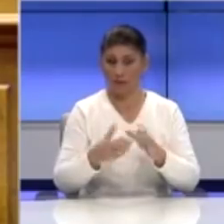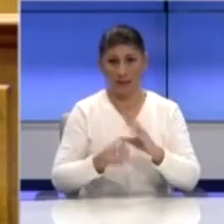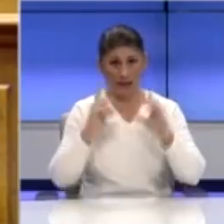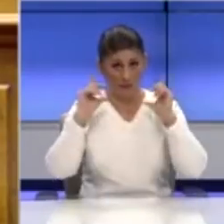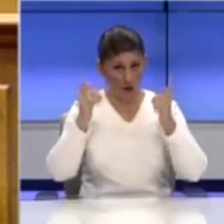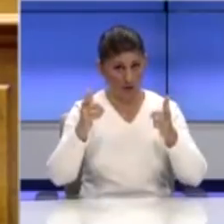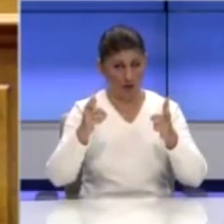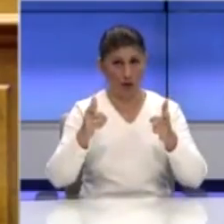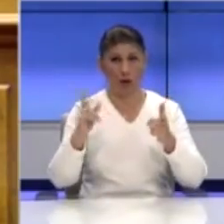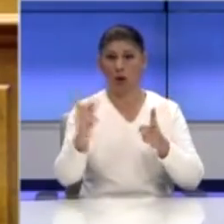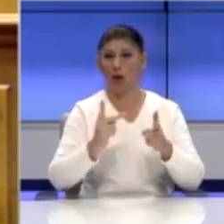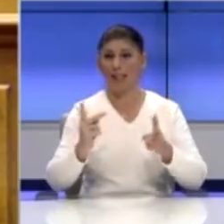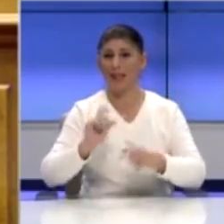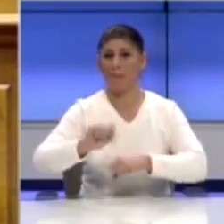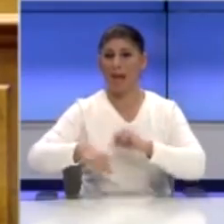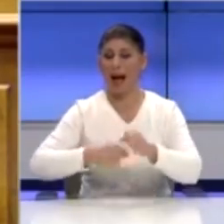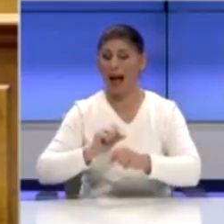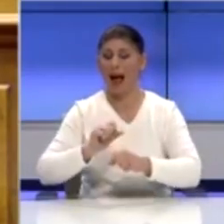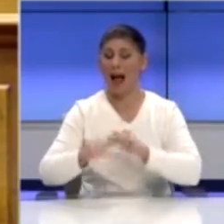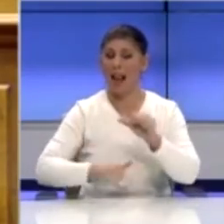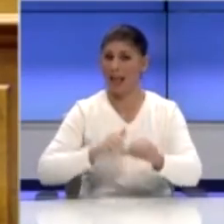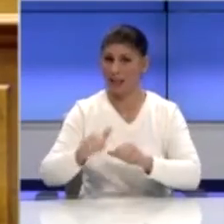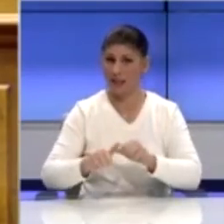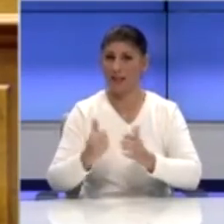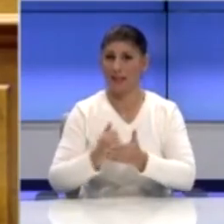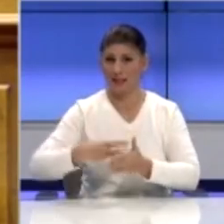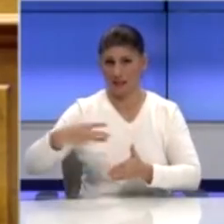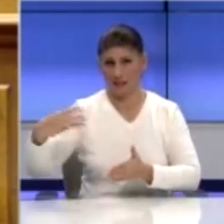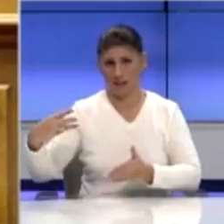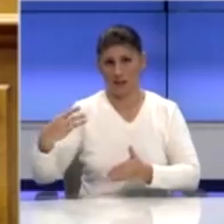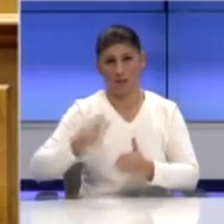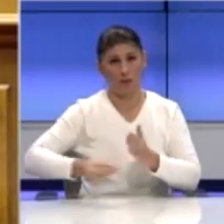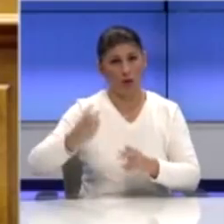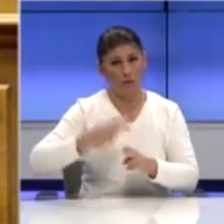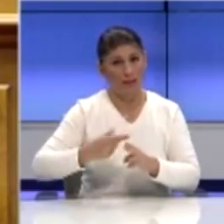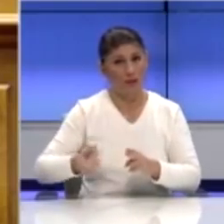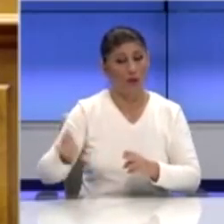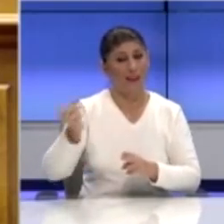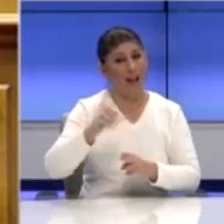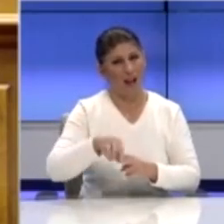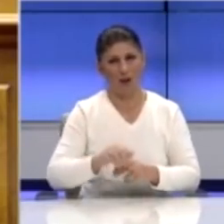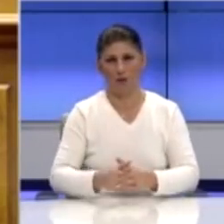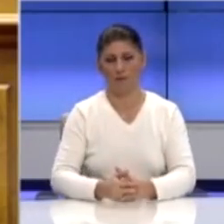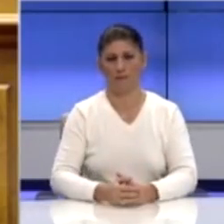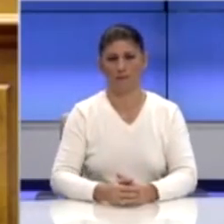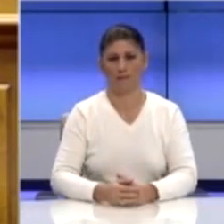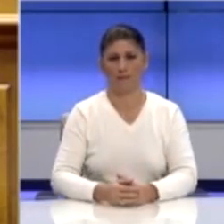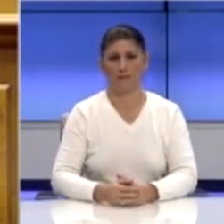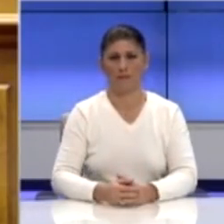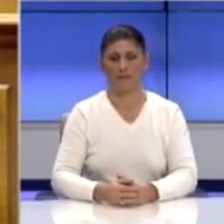Νέα Δημοκρατία, το ΚΙΝΑΛ και το ΣΥΡΙΖΑ όπως προτείνετε. Το πιο σημαντικό βέβαια είναι άλλο. Είναι